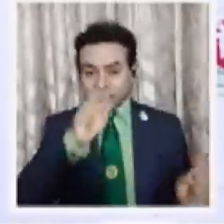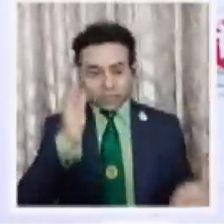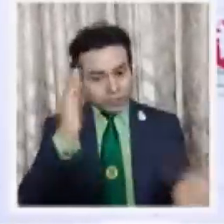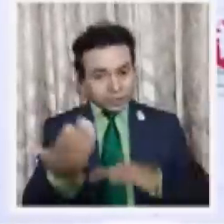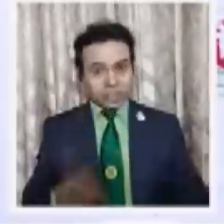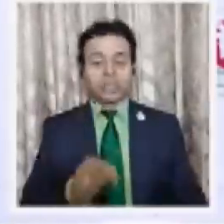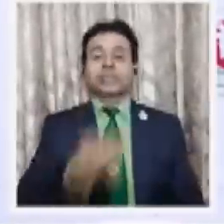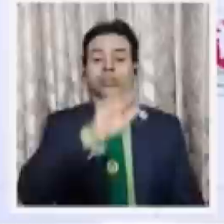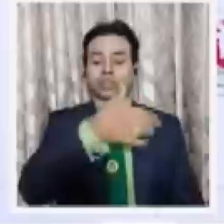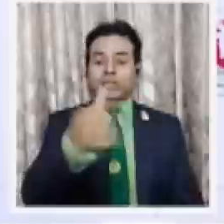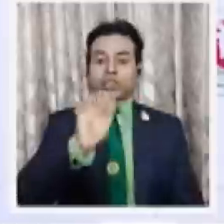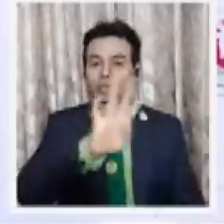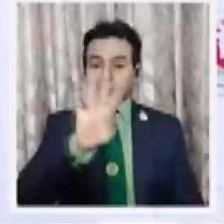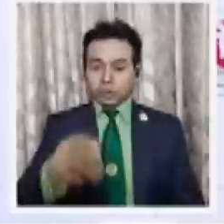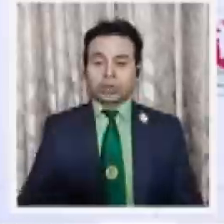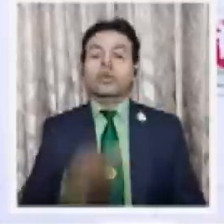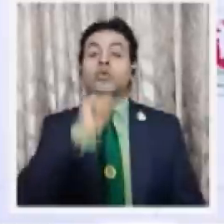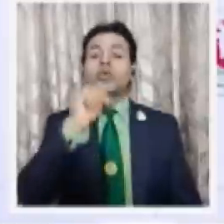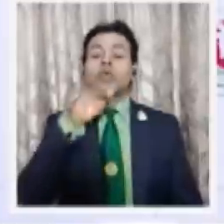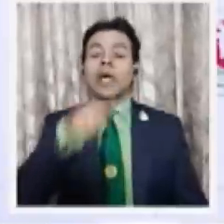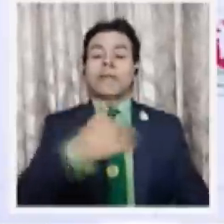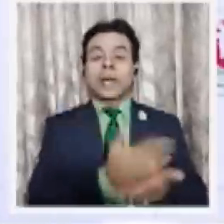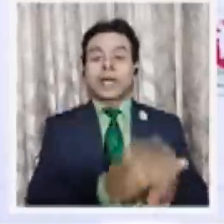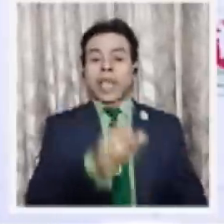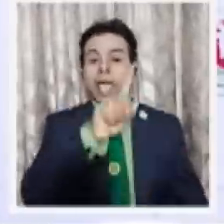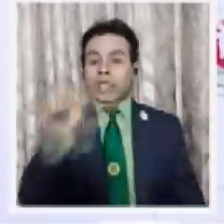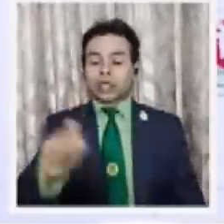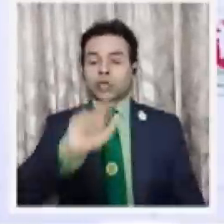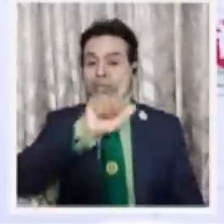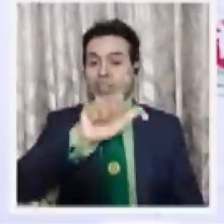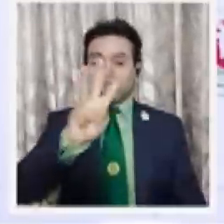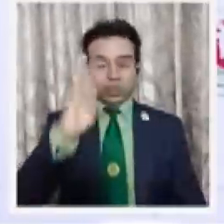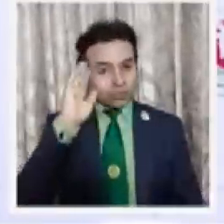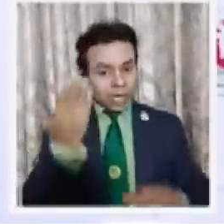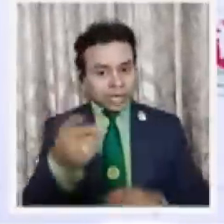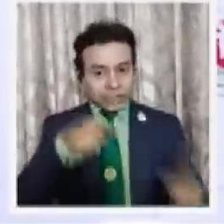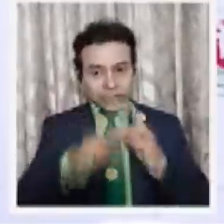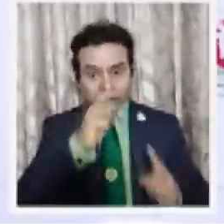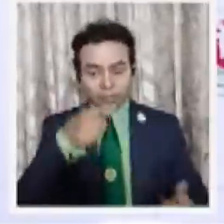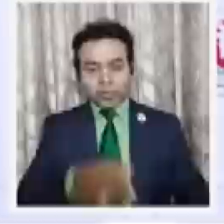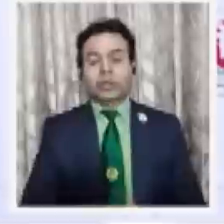চট্টগ্রাম 673 জন, 25.22%, রাজশাহী 144 জন,